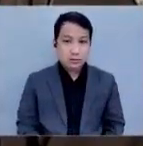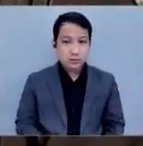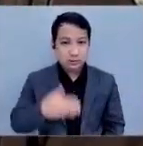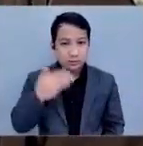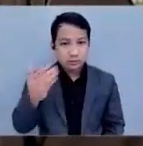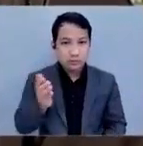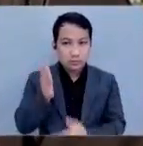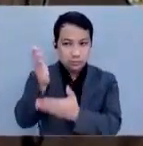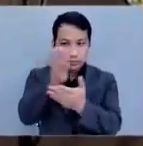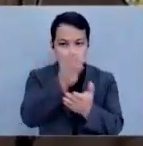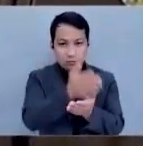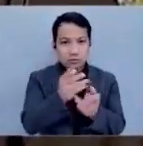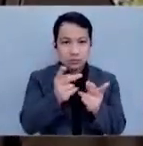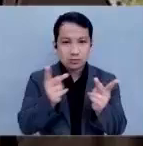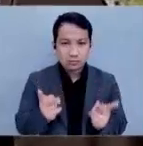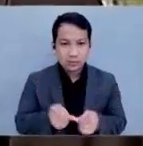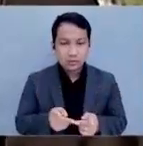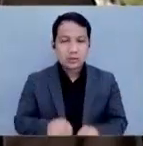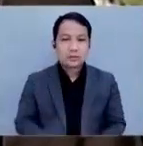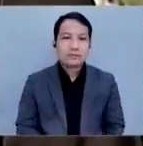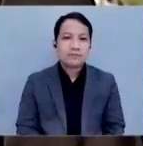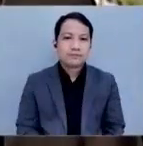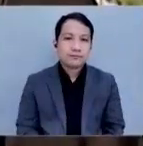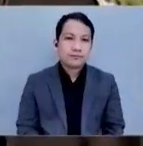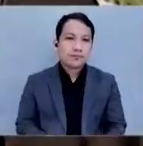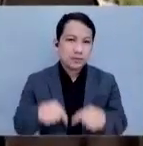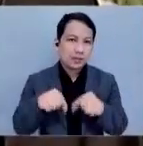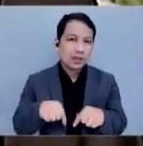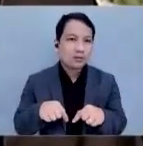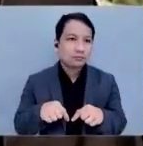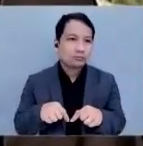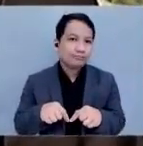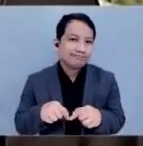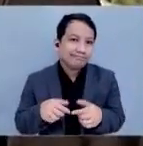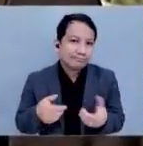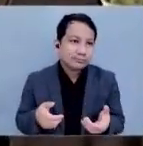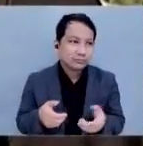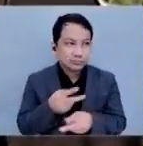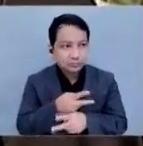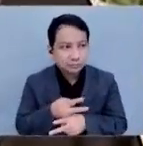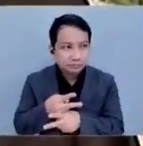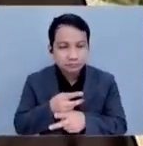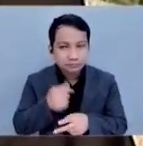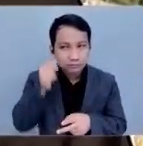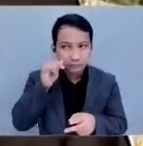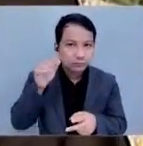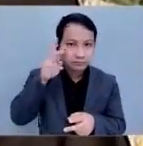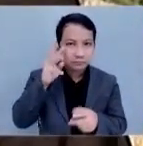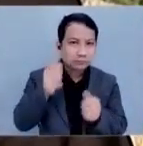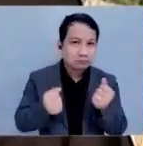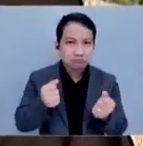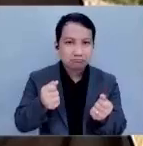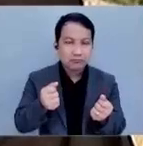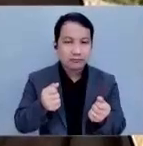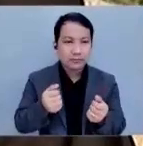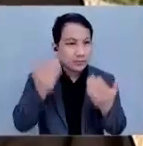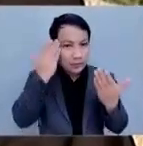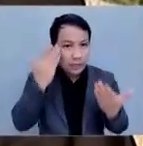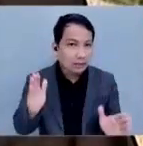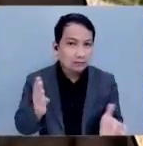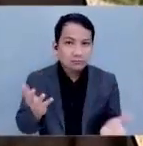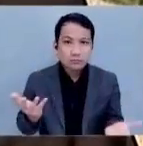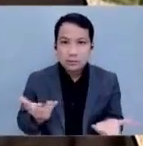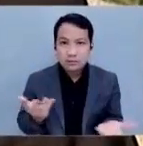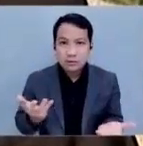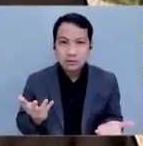lugar. Kaya ito, laging nag-iingat din. Bagamat hindi natin alam kung basta-basta